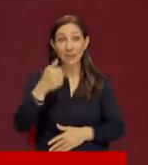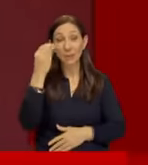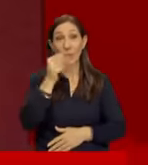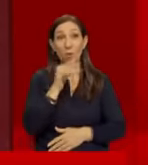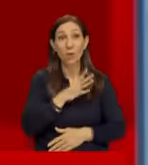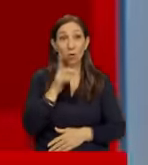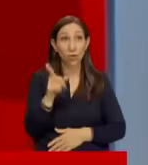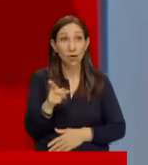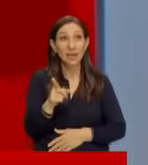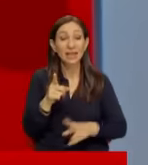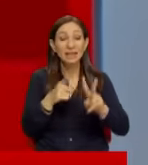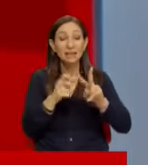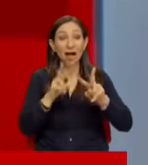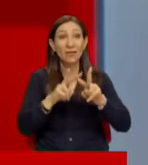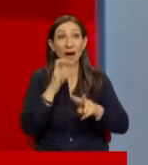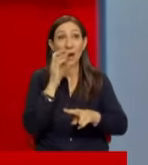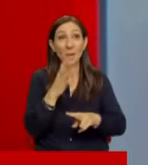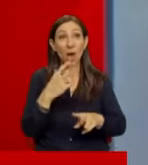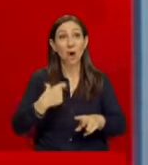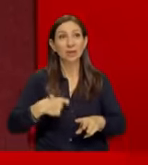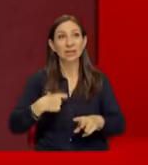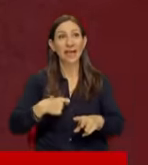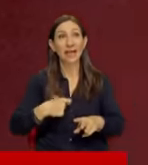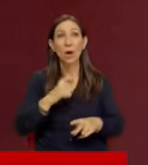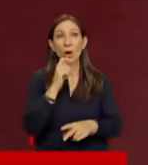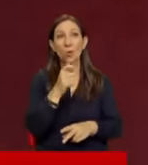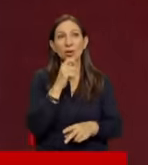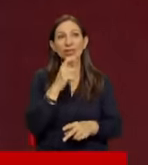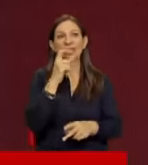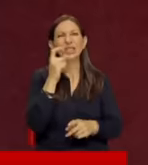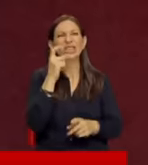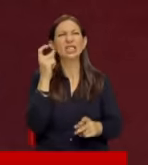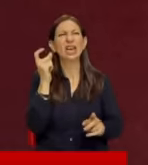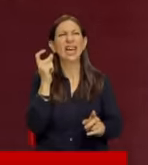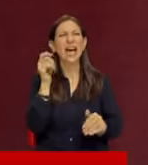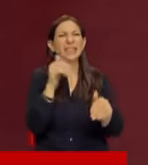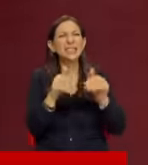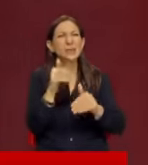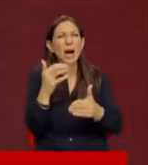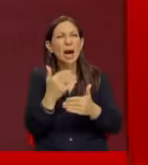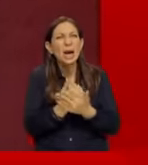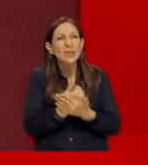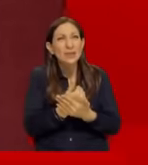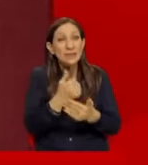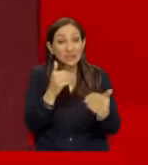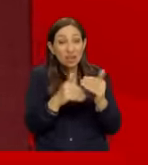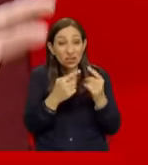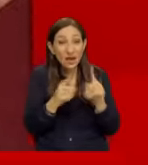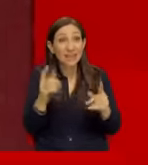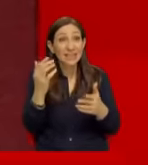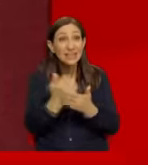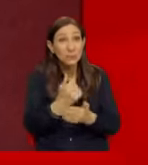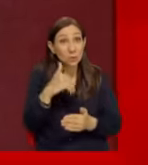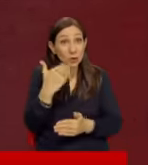Ekrem İmamoğlu Now Haber'e özel röportaj, sıcağı sıcağına seçimi kazanması, seçimi de böyle farklı